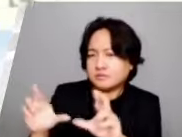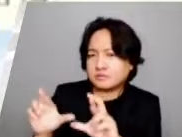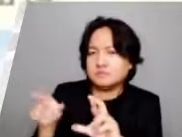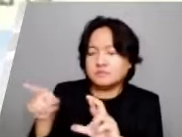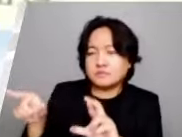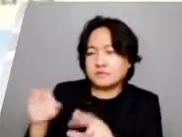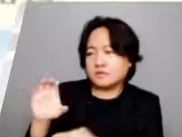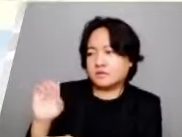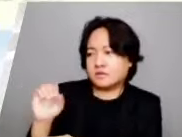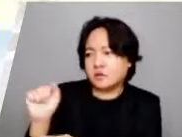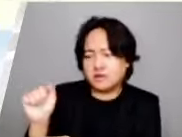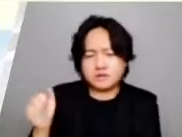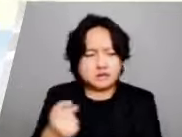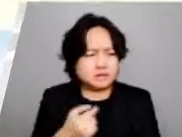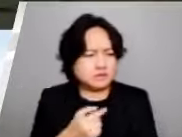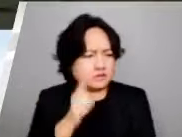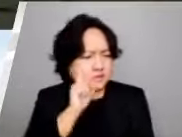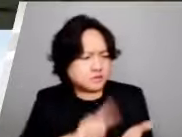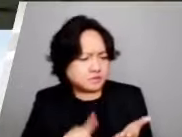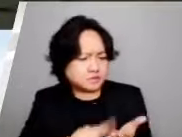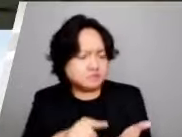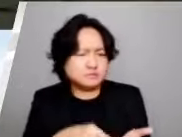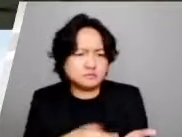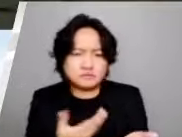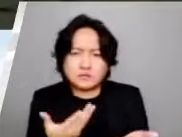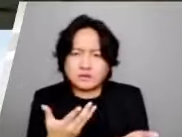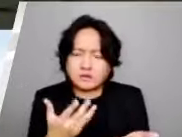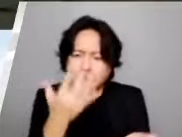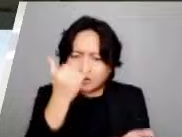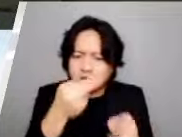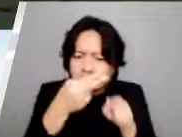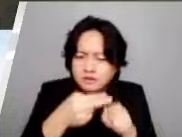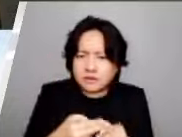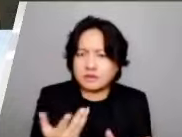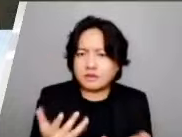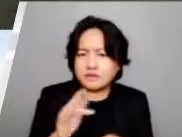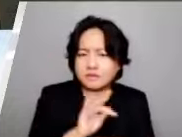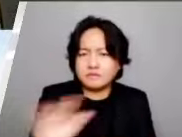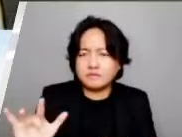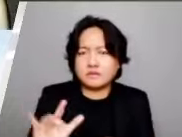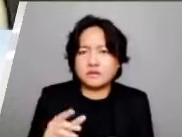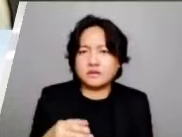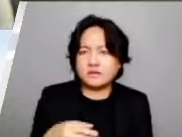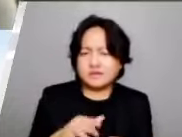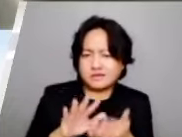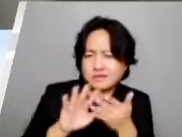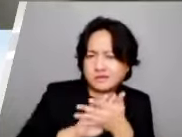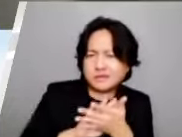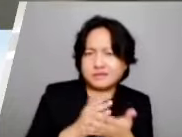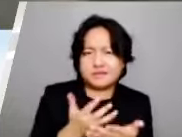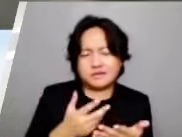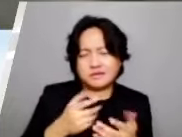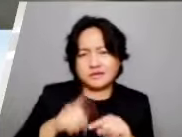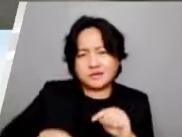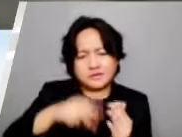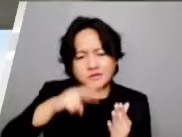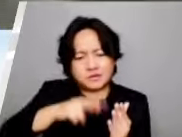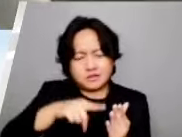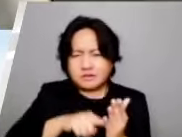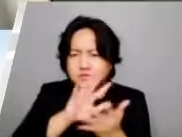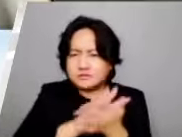at ang ilan, walang nakalagay na pangalan ng tumanggap ng bayad. Meron ding hindi mabasa ang pangalan at may hindi